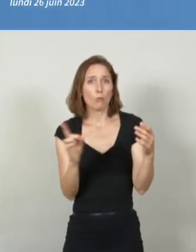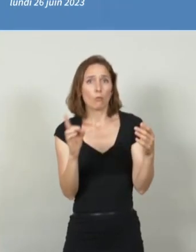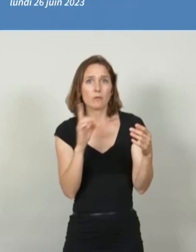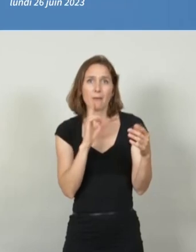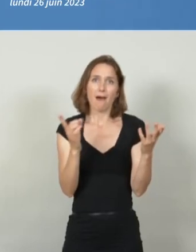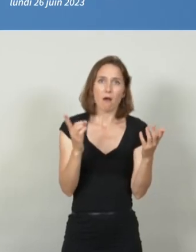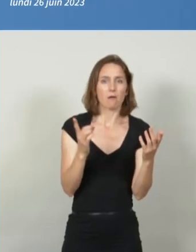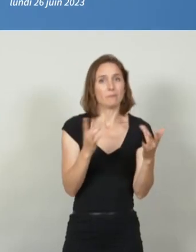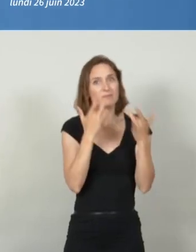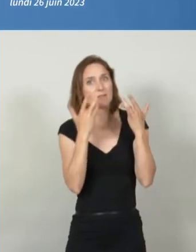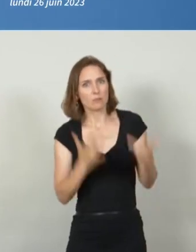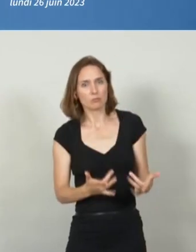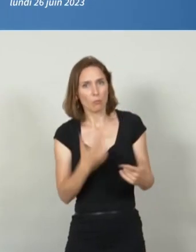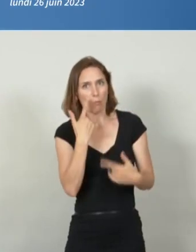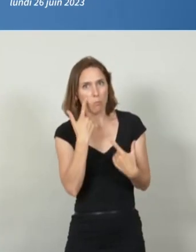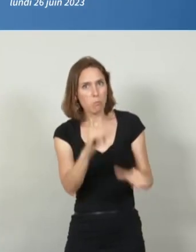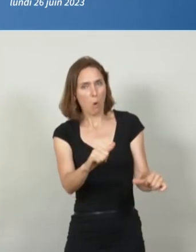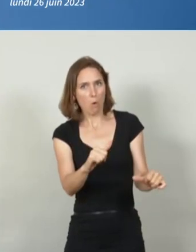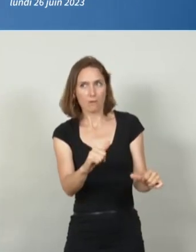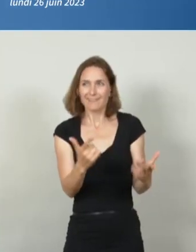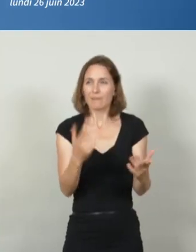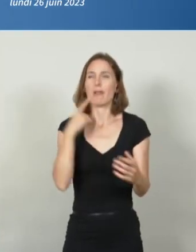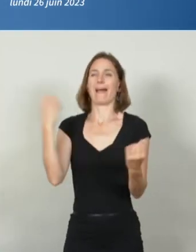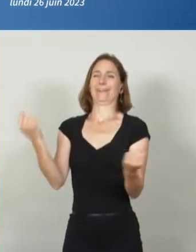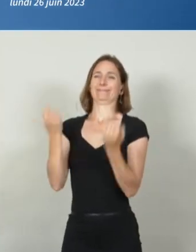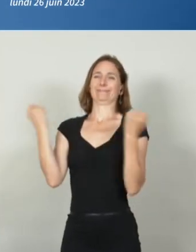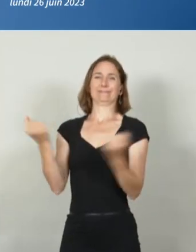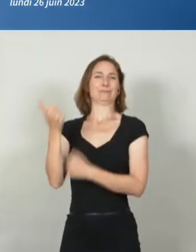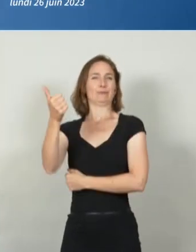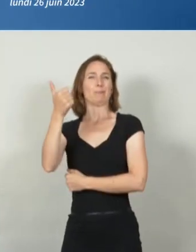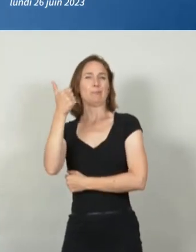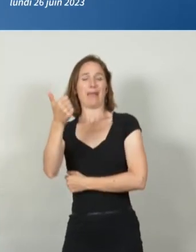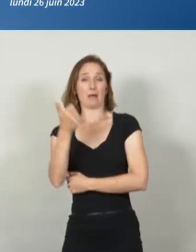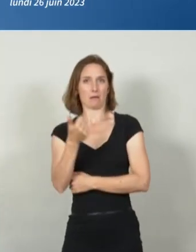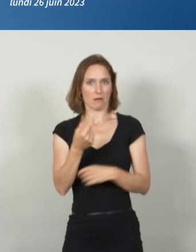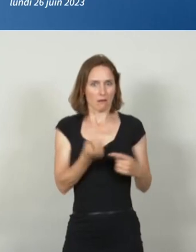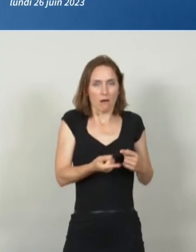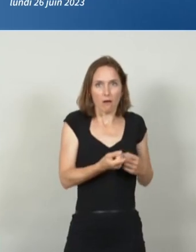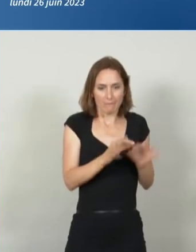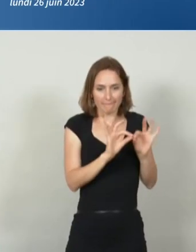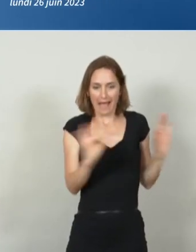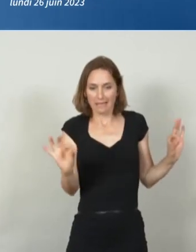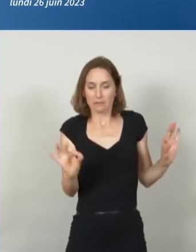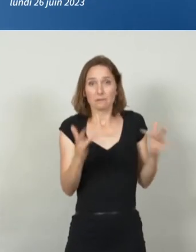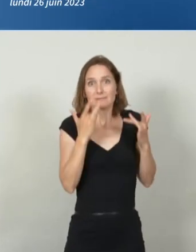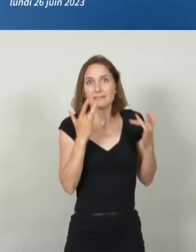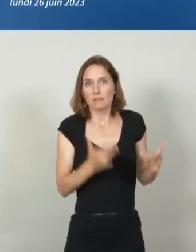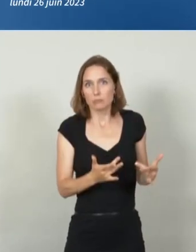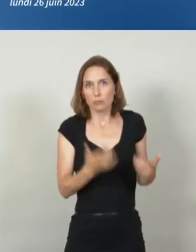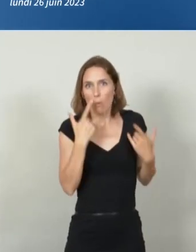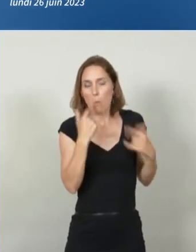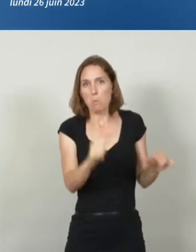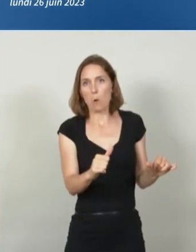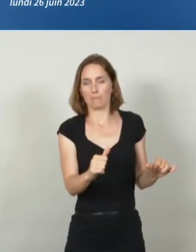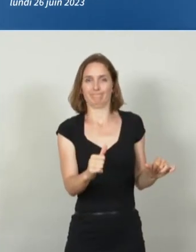super il y a quand même une nette déception parce qu'il y a pas eu de temps fort fédérateur alors on a bien compris quand même au moment du lancement Monsieur le Maire chers amis que